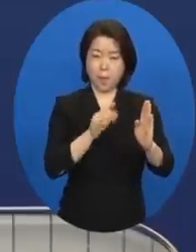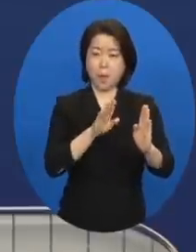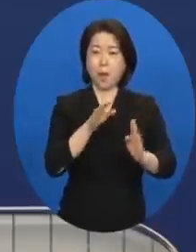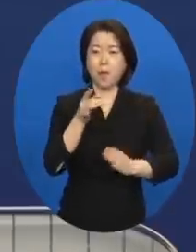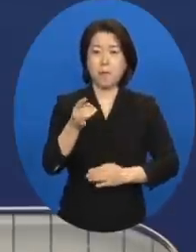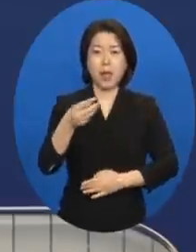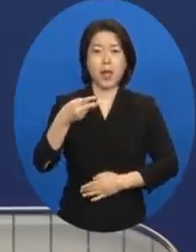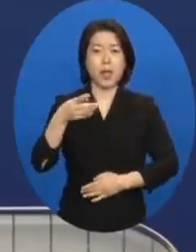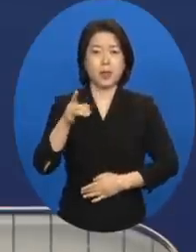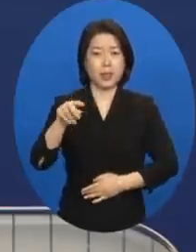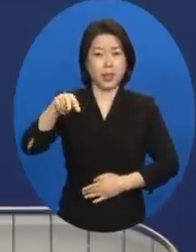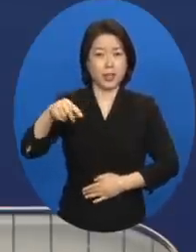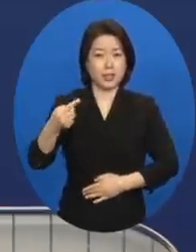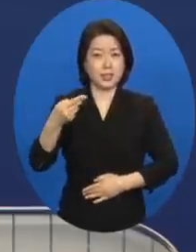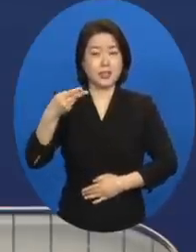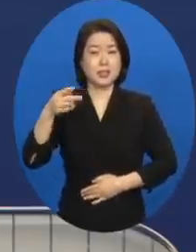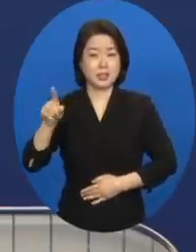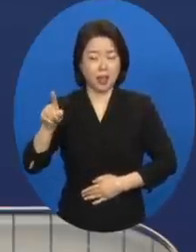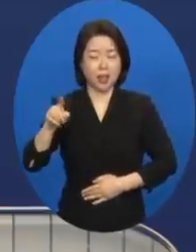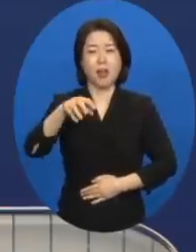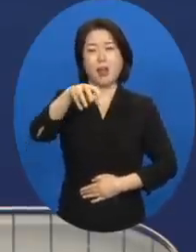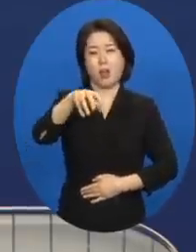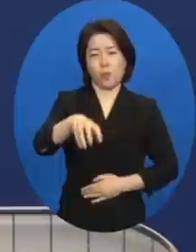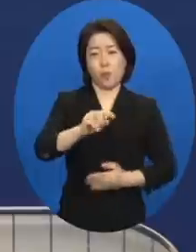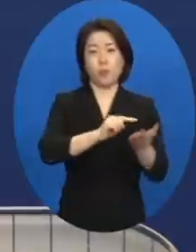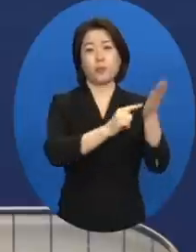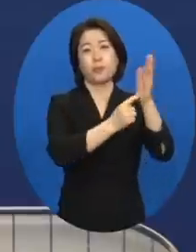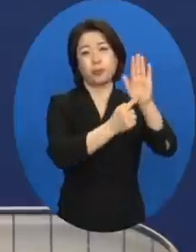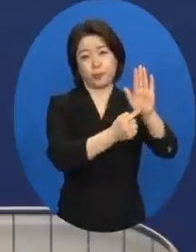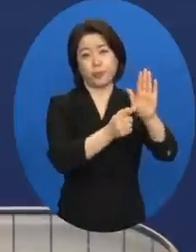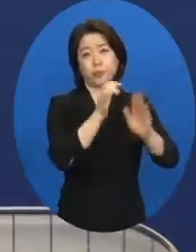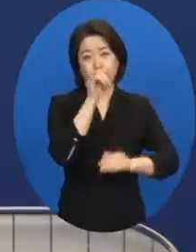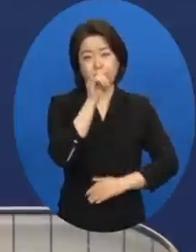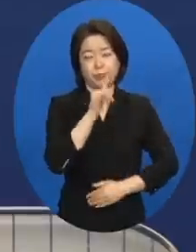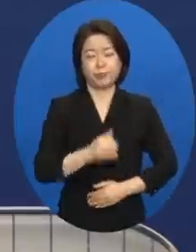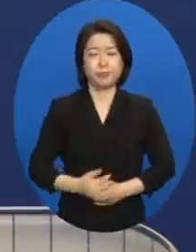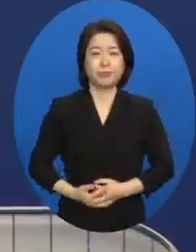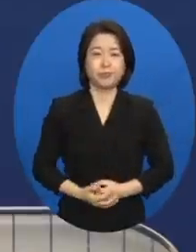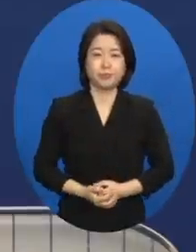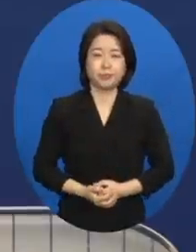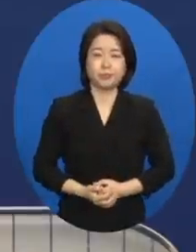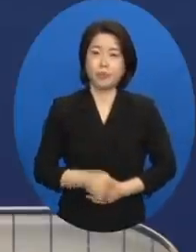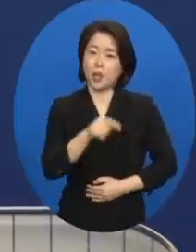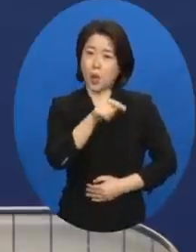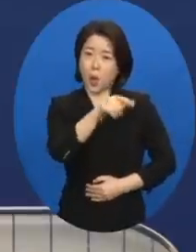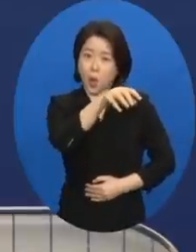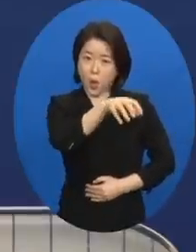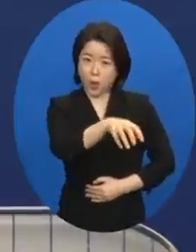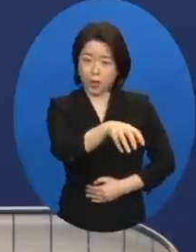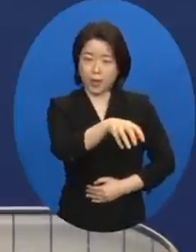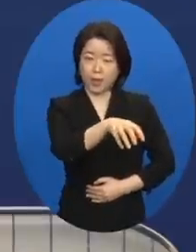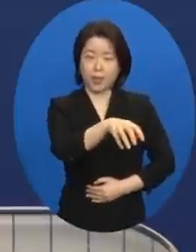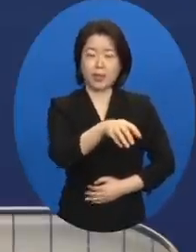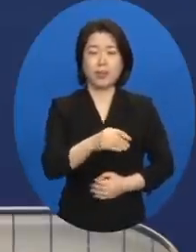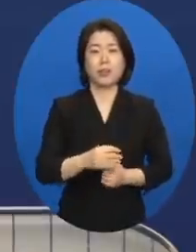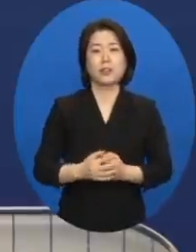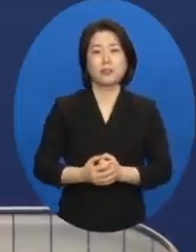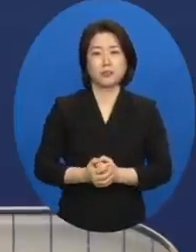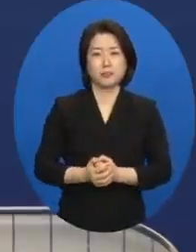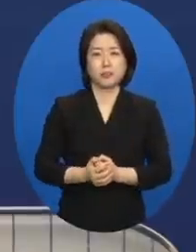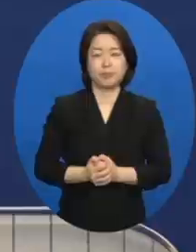연못이라는 장소가 나타나 있고요. 거기에